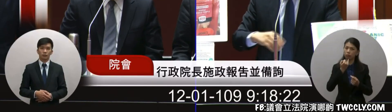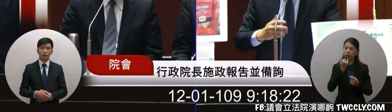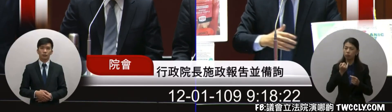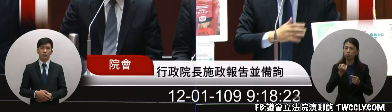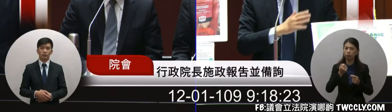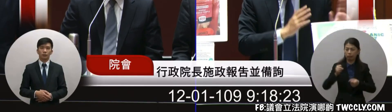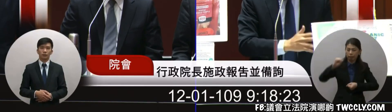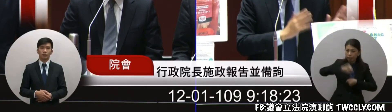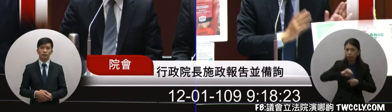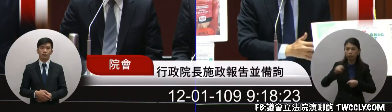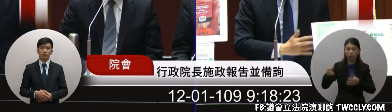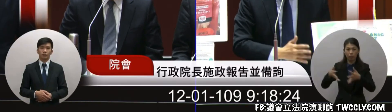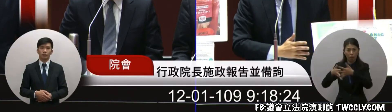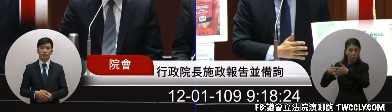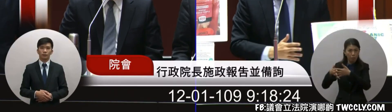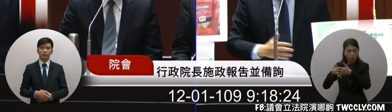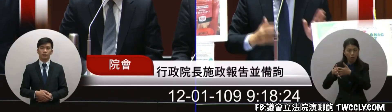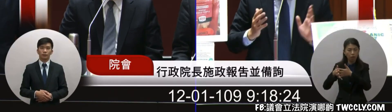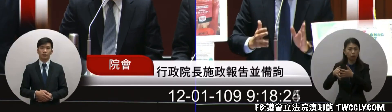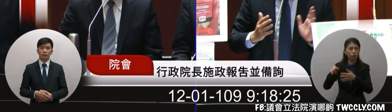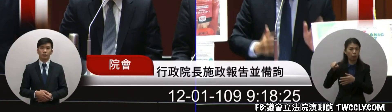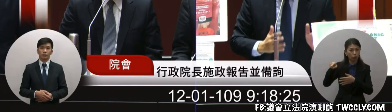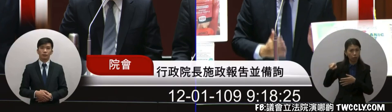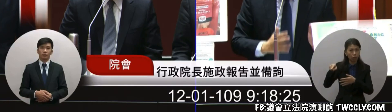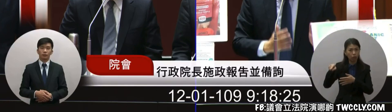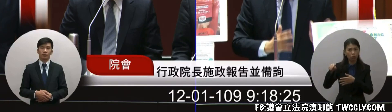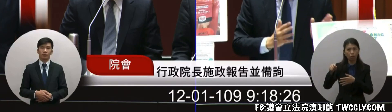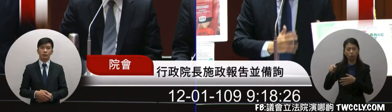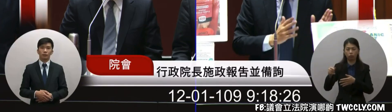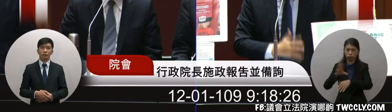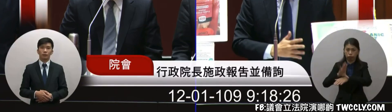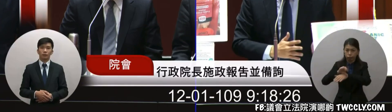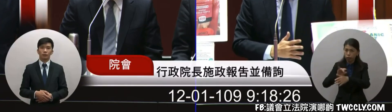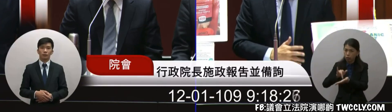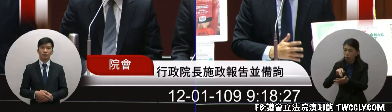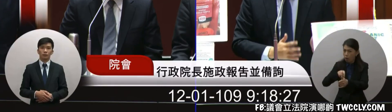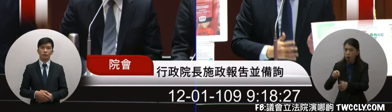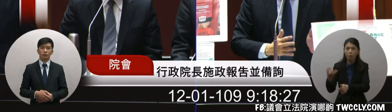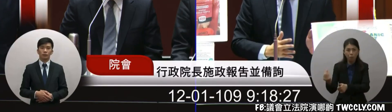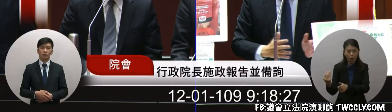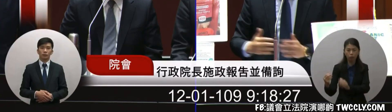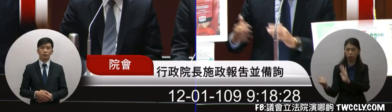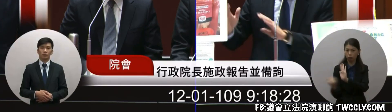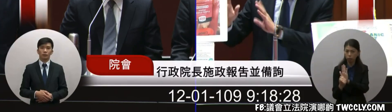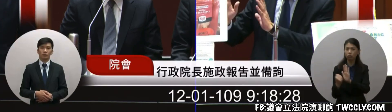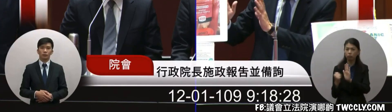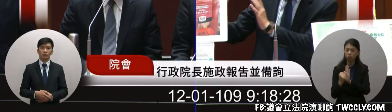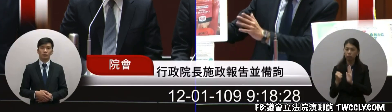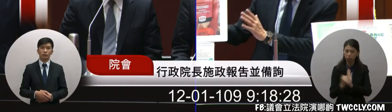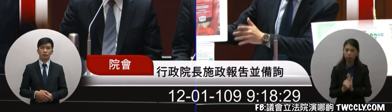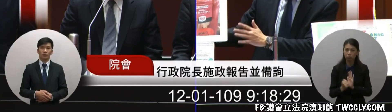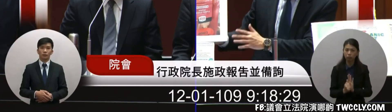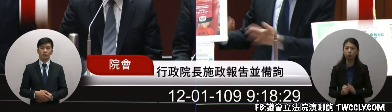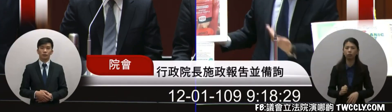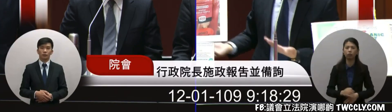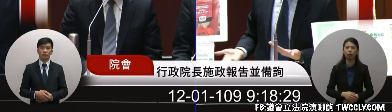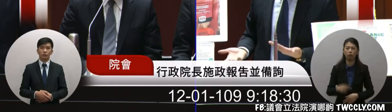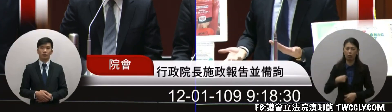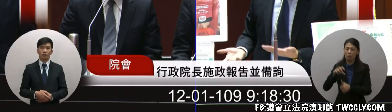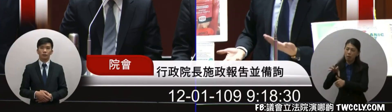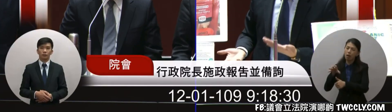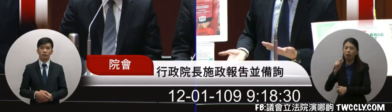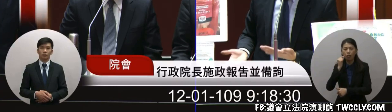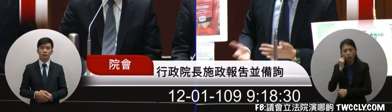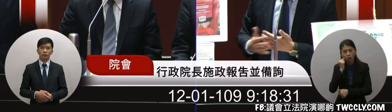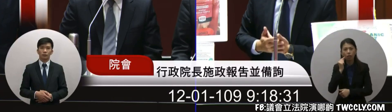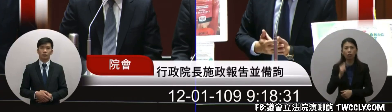我这个东西是没有不含的。如果我们的认证系统能做到更好一点，就是说，当然我们叫他标，可能他们还是基